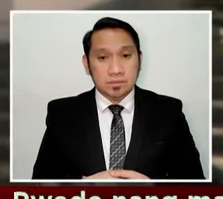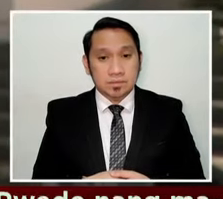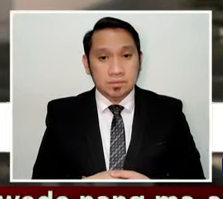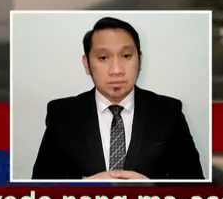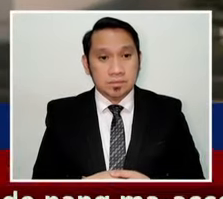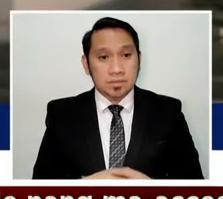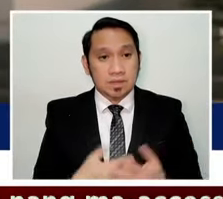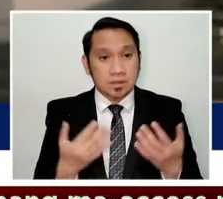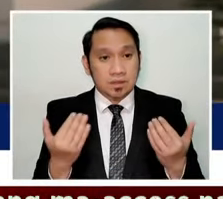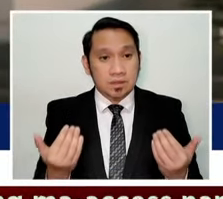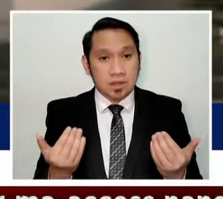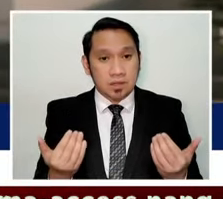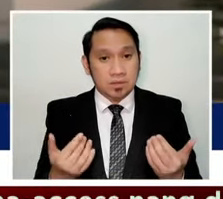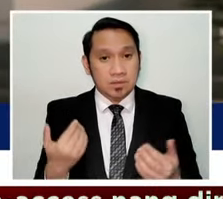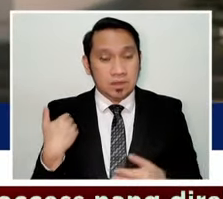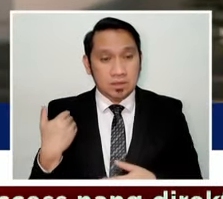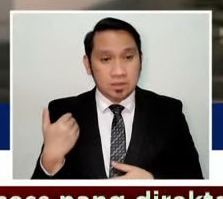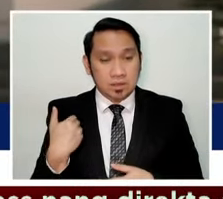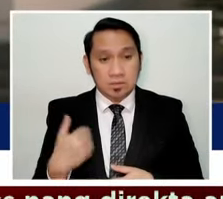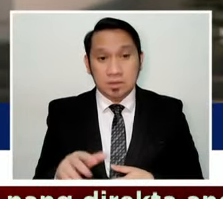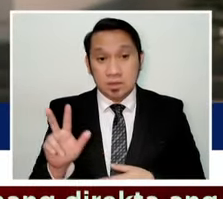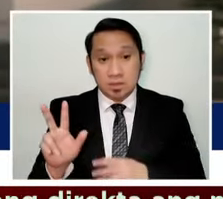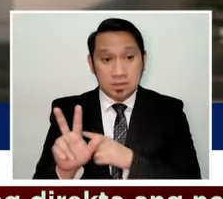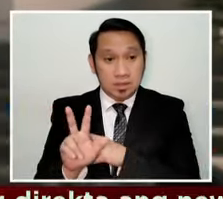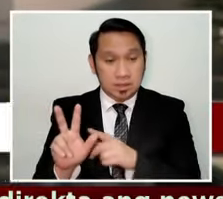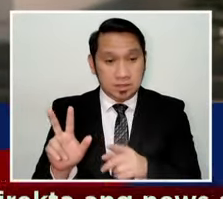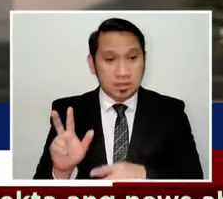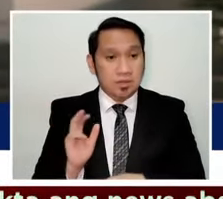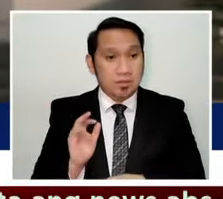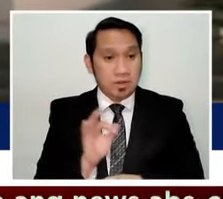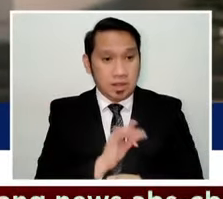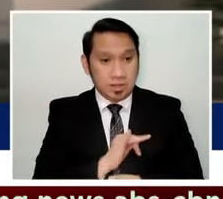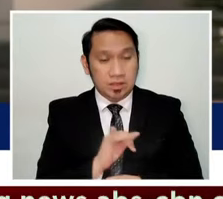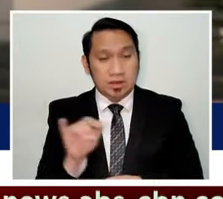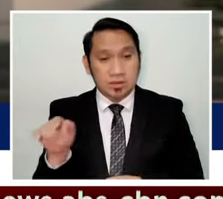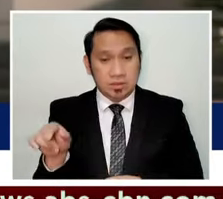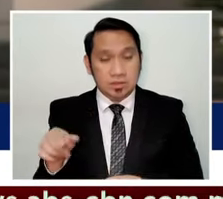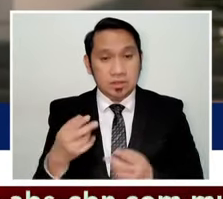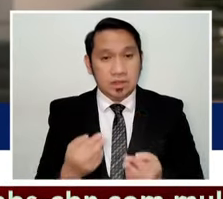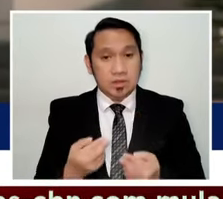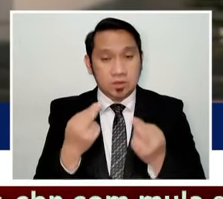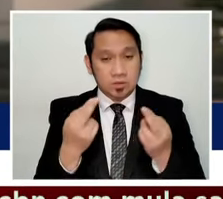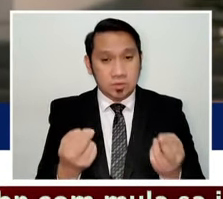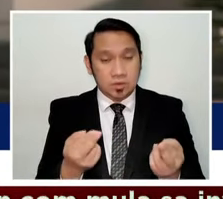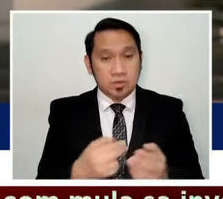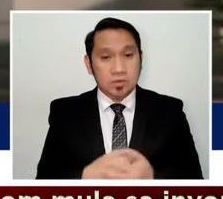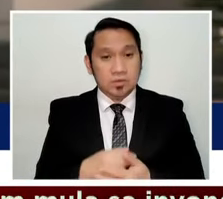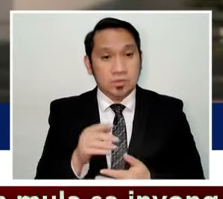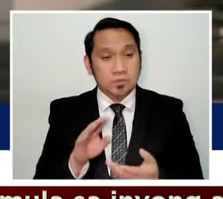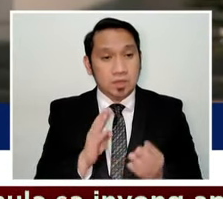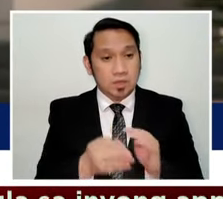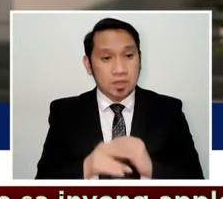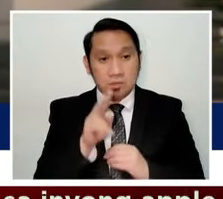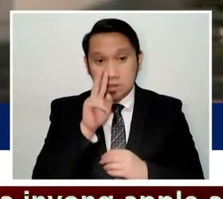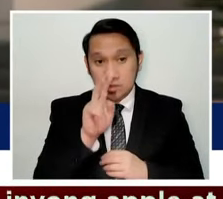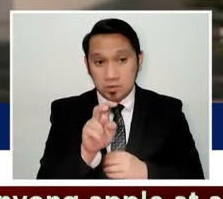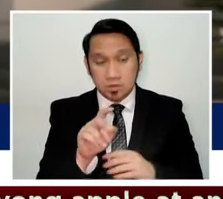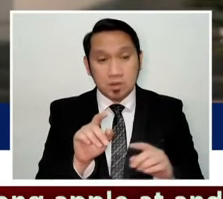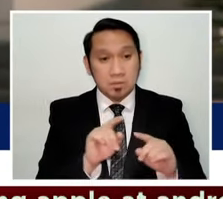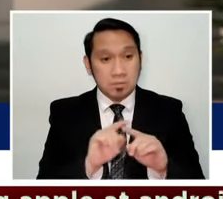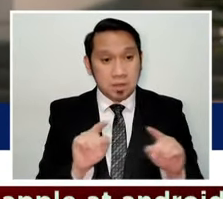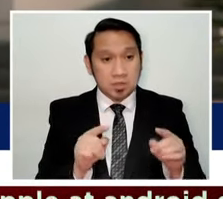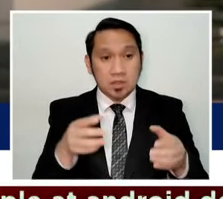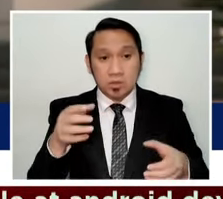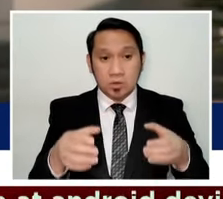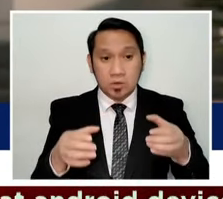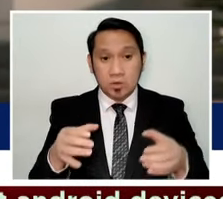Bernadette, sa ngayon hindi pa. Tatlo sa mga fratmen ang nire-recommenda ng NBI na maging mga star witness. Pero ang korte ang